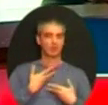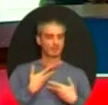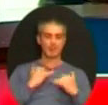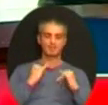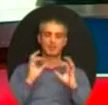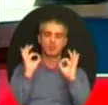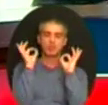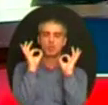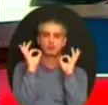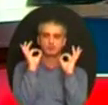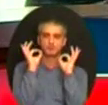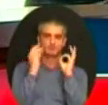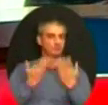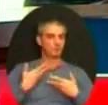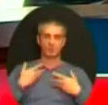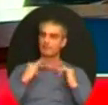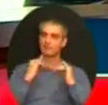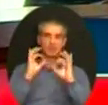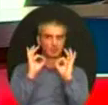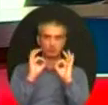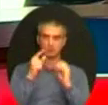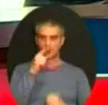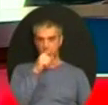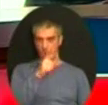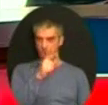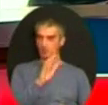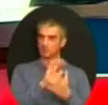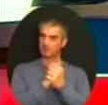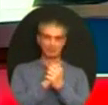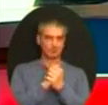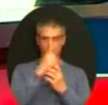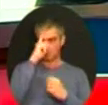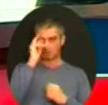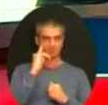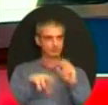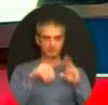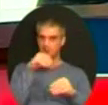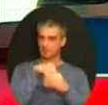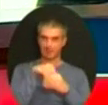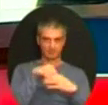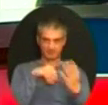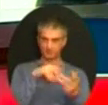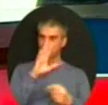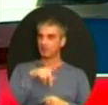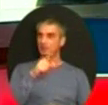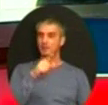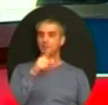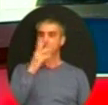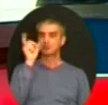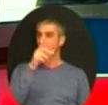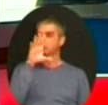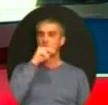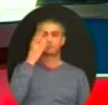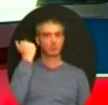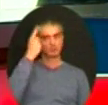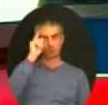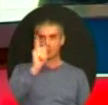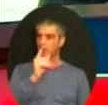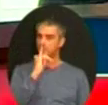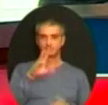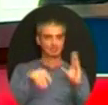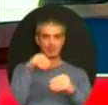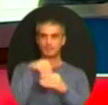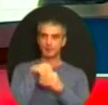מתנות מאף אחד. לא קיבל מתנות. אז אתה, ידידי הטוב, לא יודע מה זה פריימריז. וגם האיש שדיבר קודם לא יודע מה זה